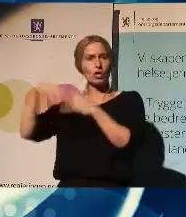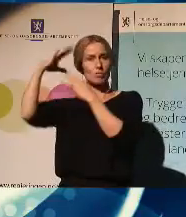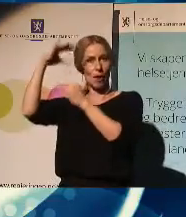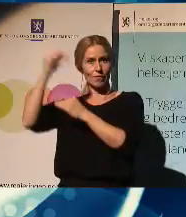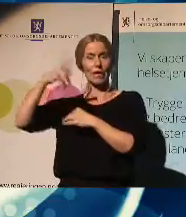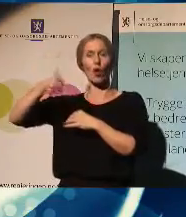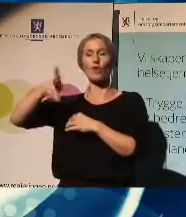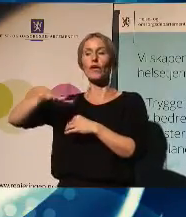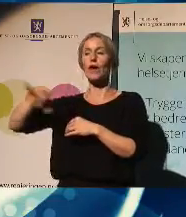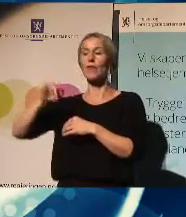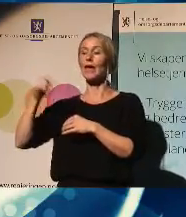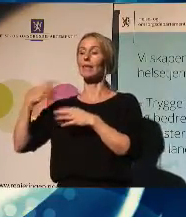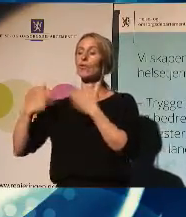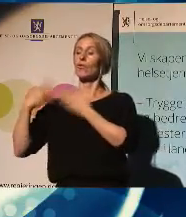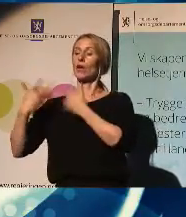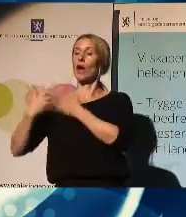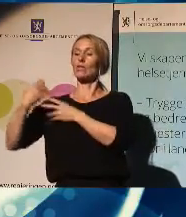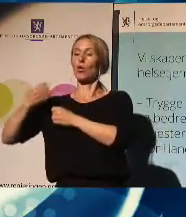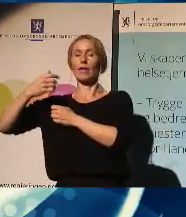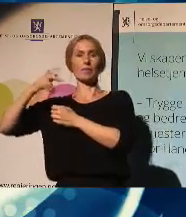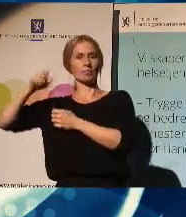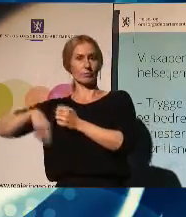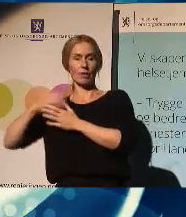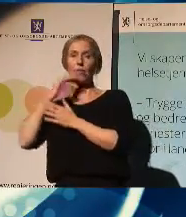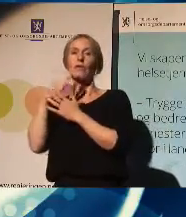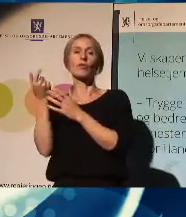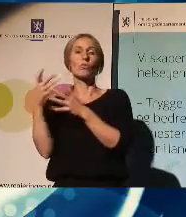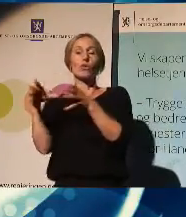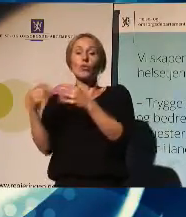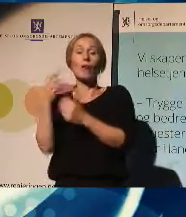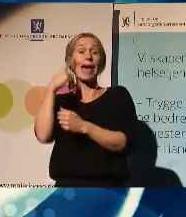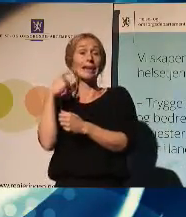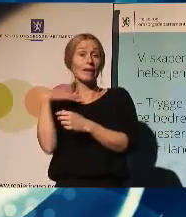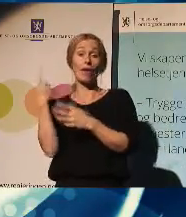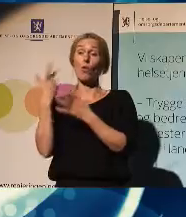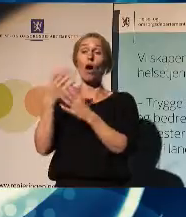av foredragsholderne snakket om eldre og alkohol.